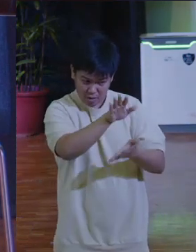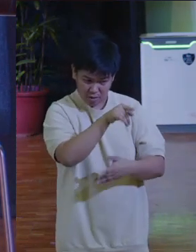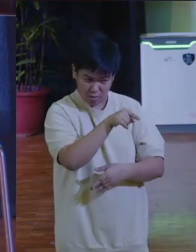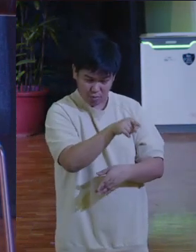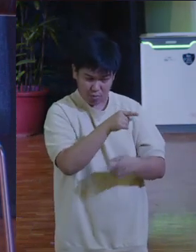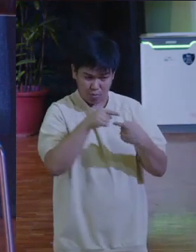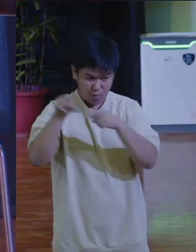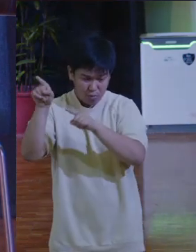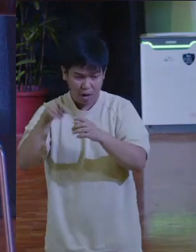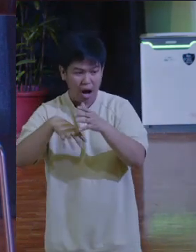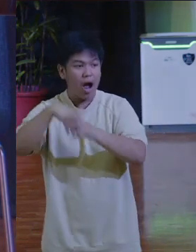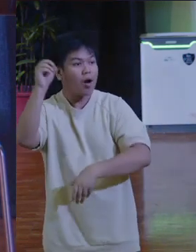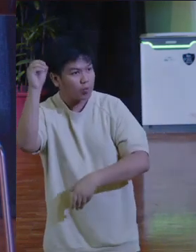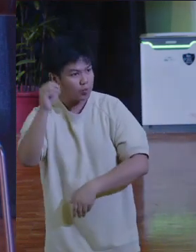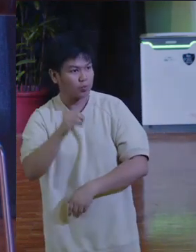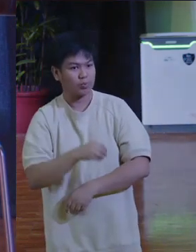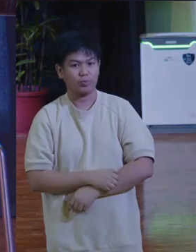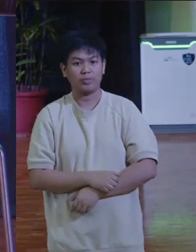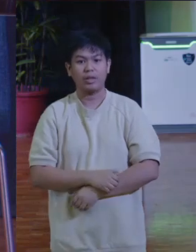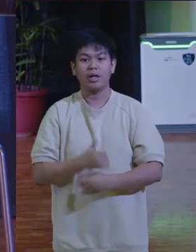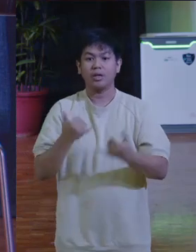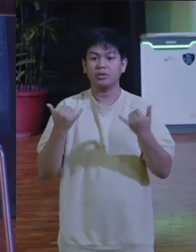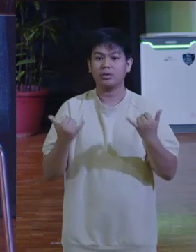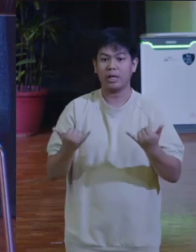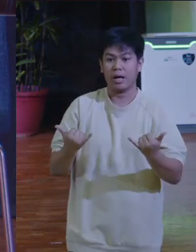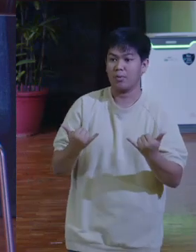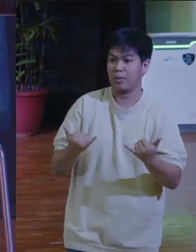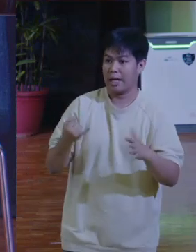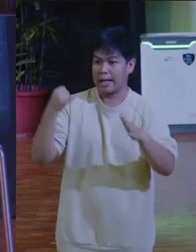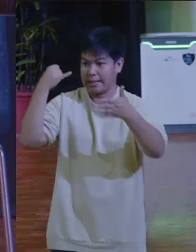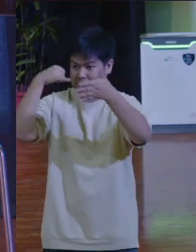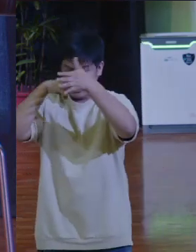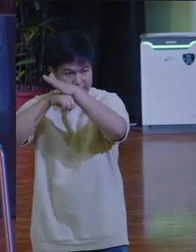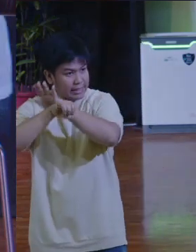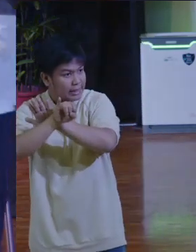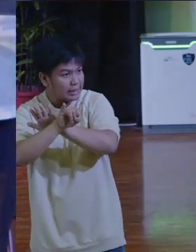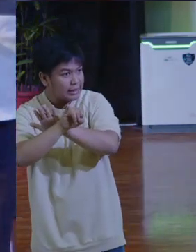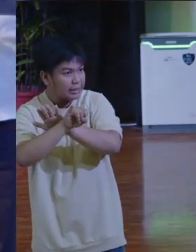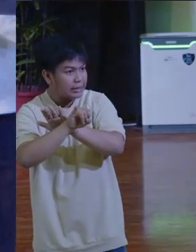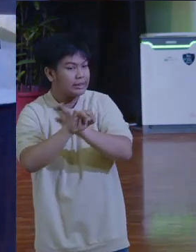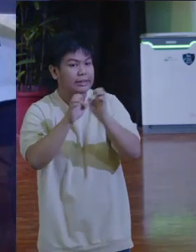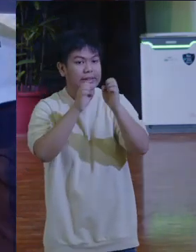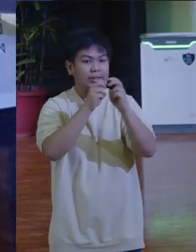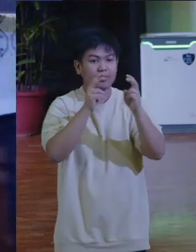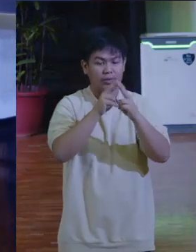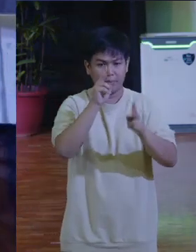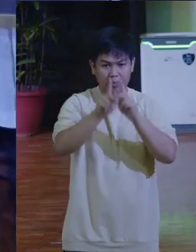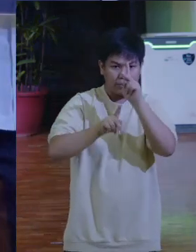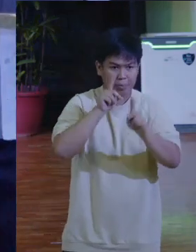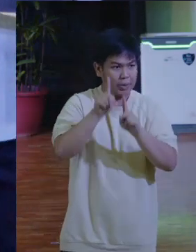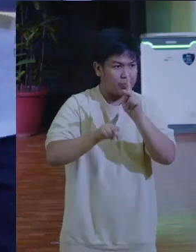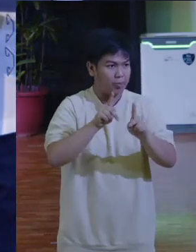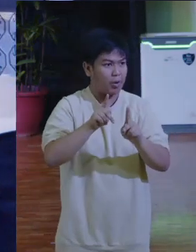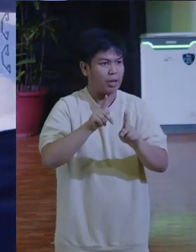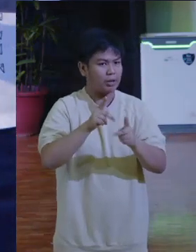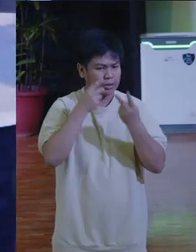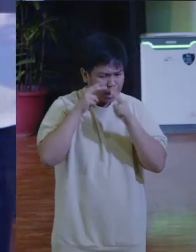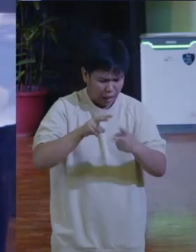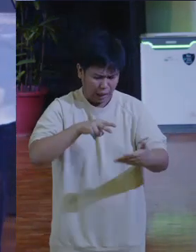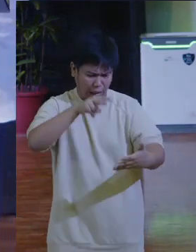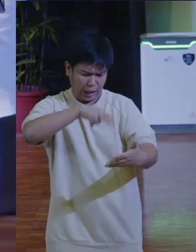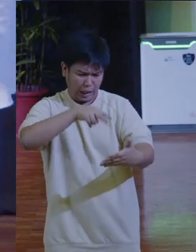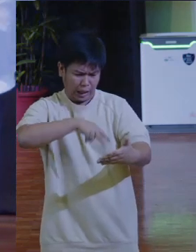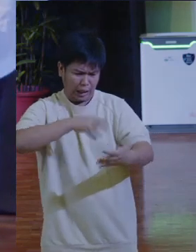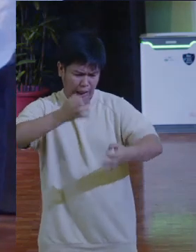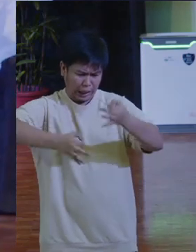sa kanilang pagka-exile, dito pa rin sa aklat ng Isaiah, bagaman merong mga salita ng kanyang paghuhusga para sa